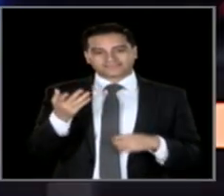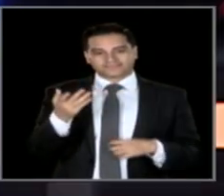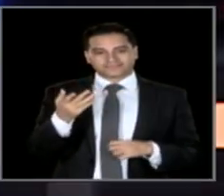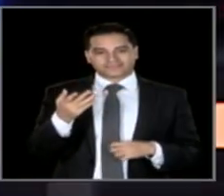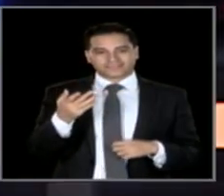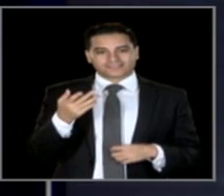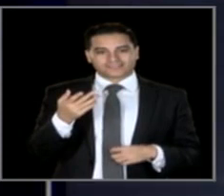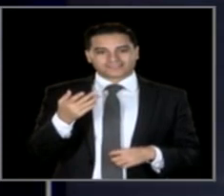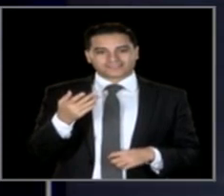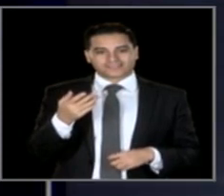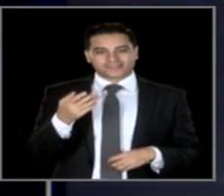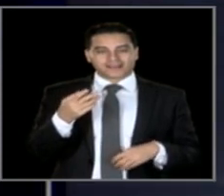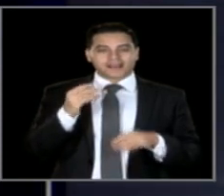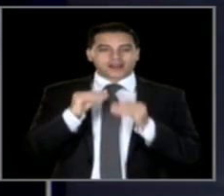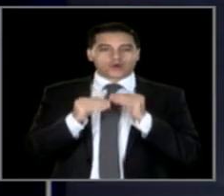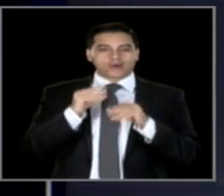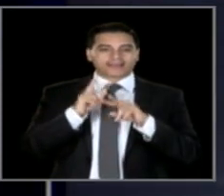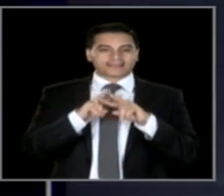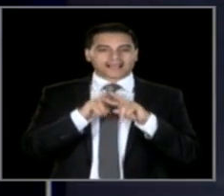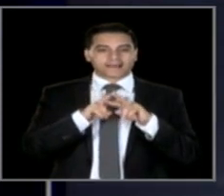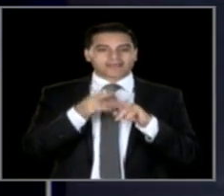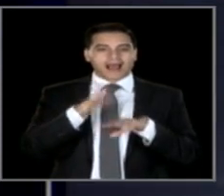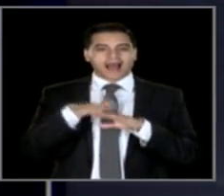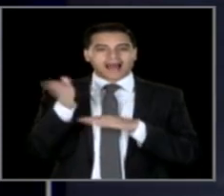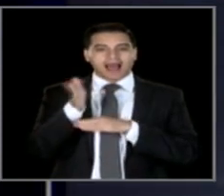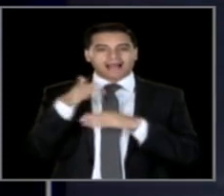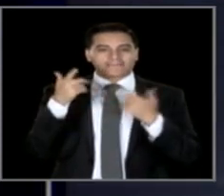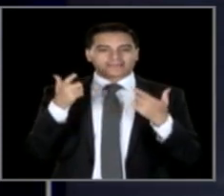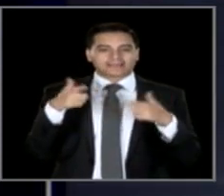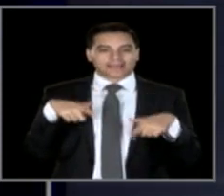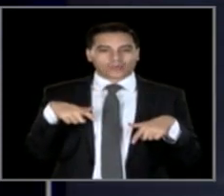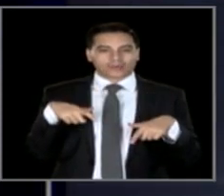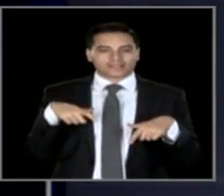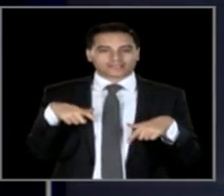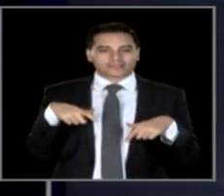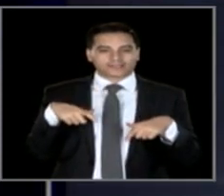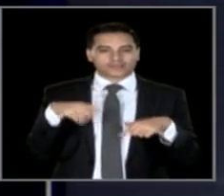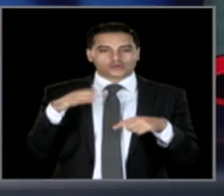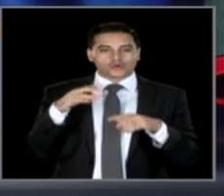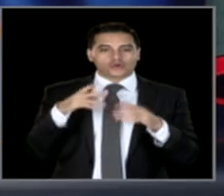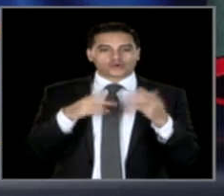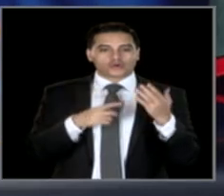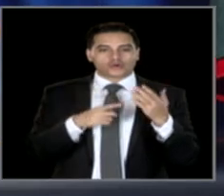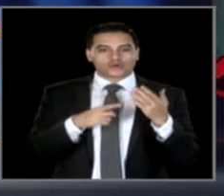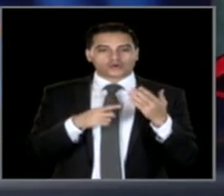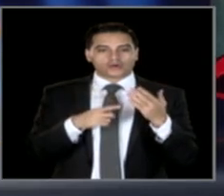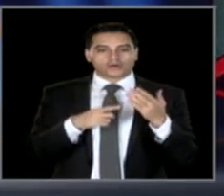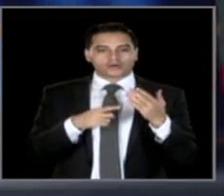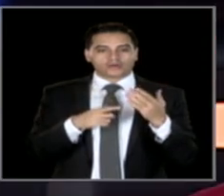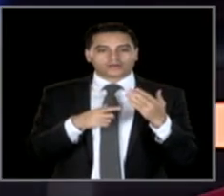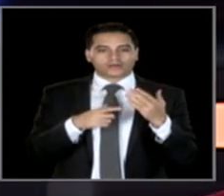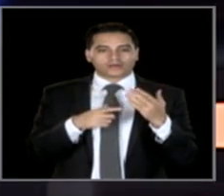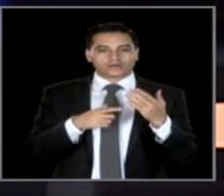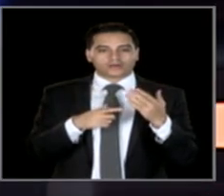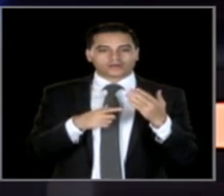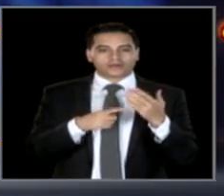لك. اتفضل. ما هو لون النجمة على علم دولة كوريا الشمالية؟ حمرا. أبيض. حمرا.